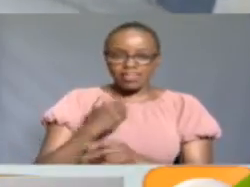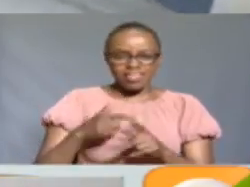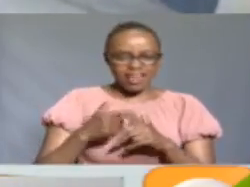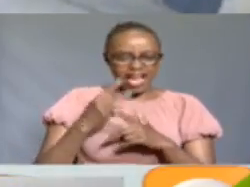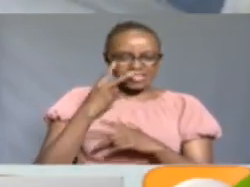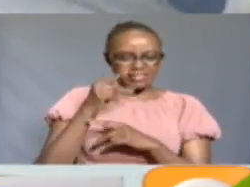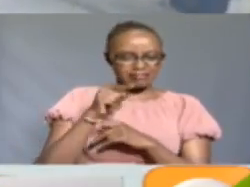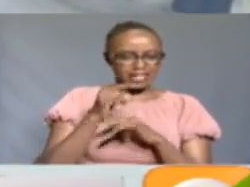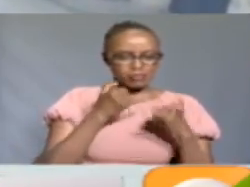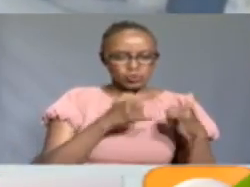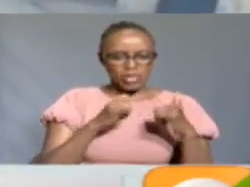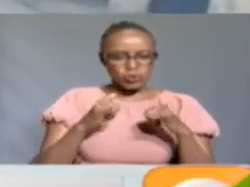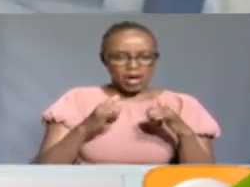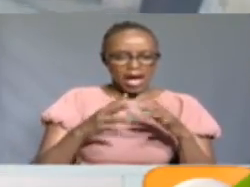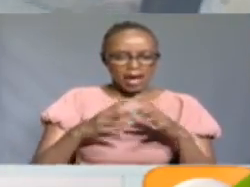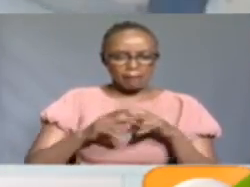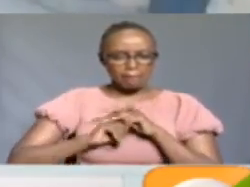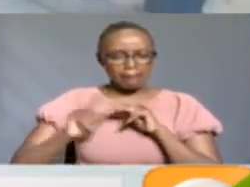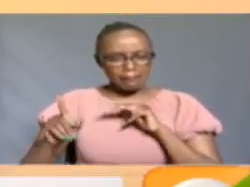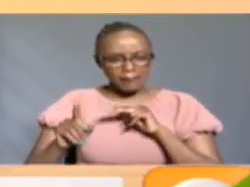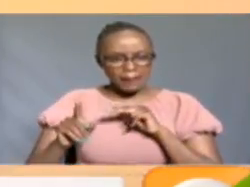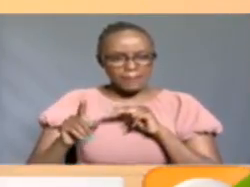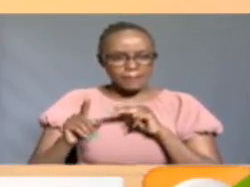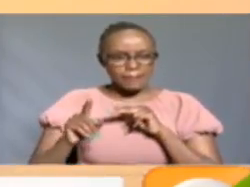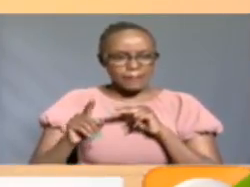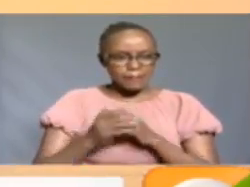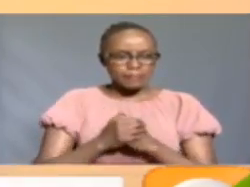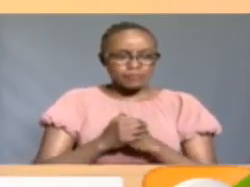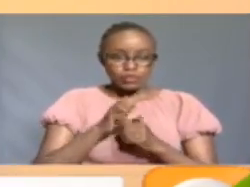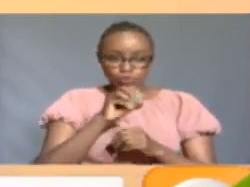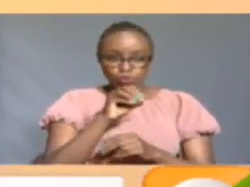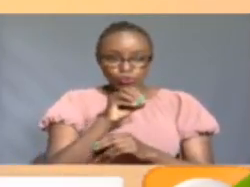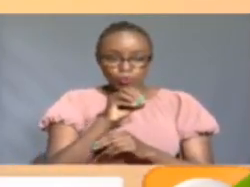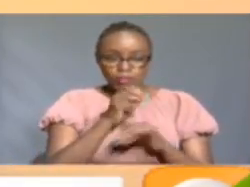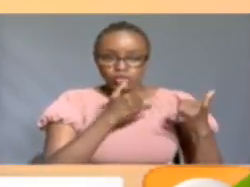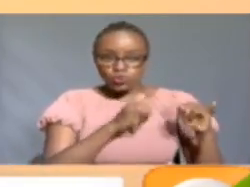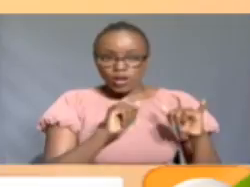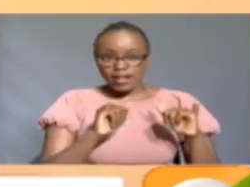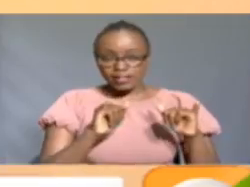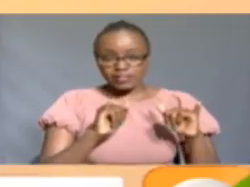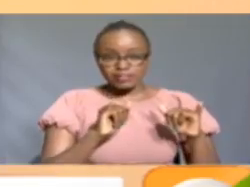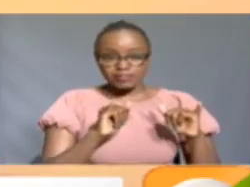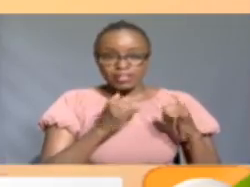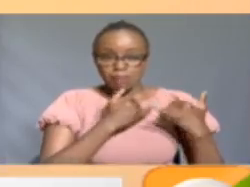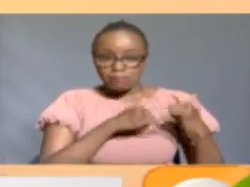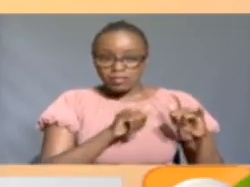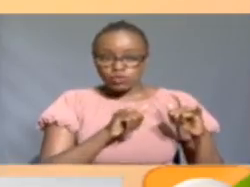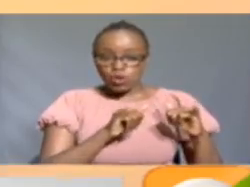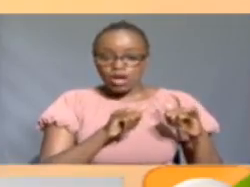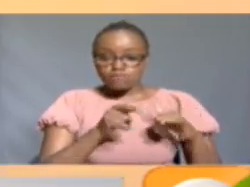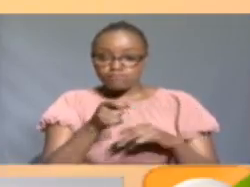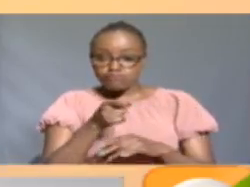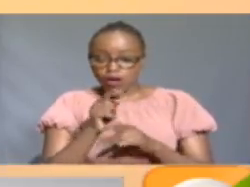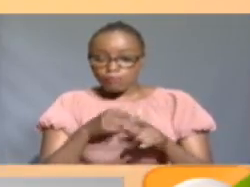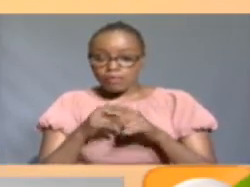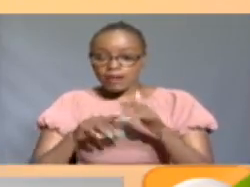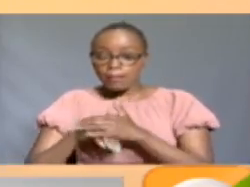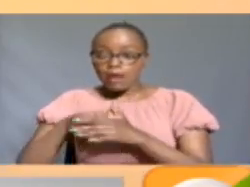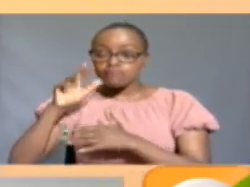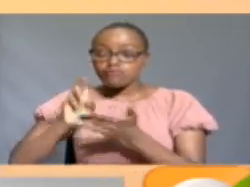hivyo nikajaribu nikataka kutoroka. So nikajaribu ku head dirisha kio nitoke